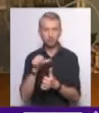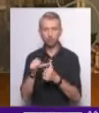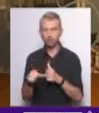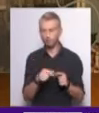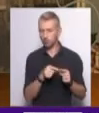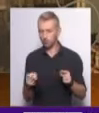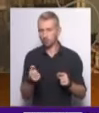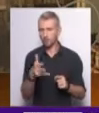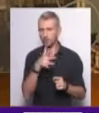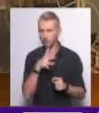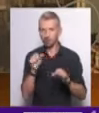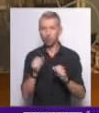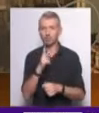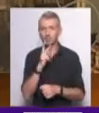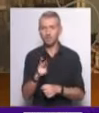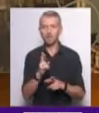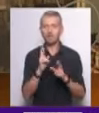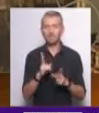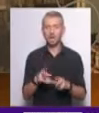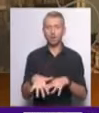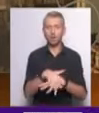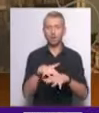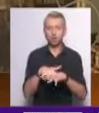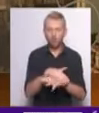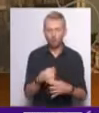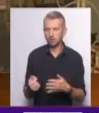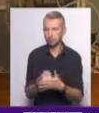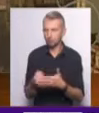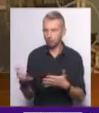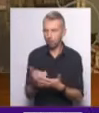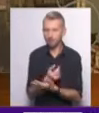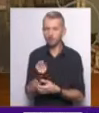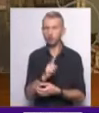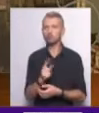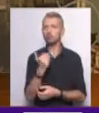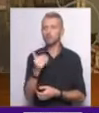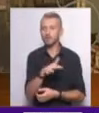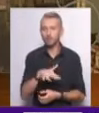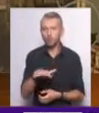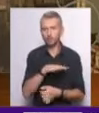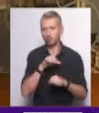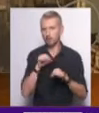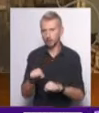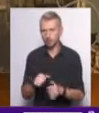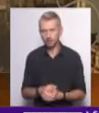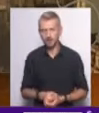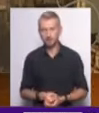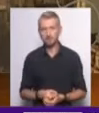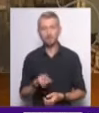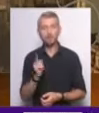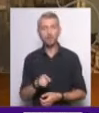цих років, можна подивитися, яким чином саме громада домагалася того, щоб їх простір був захищений.